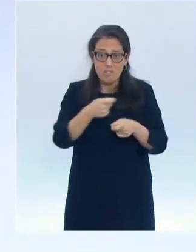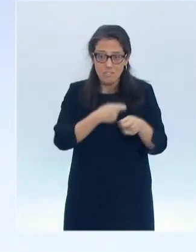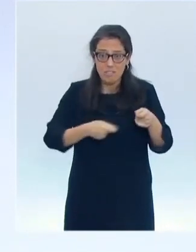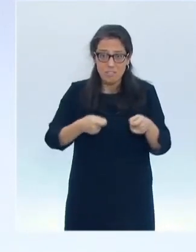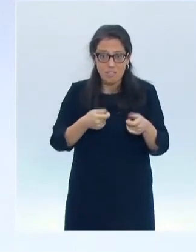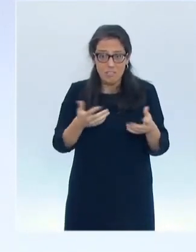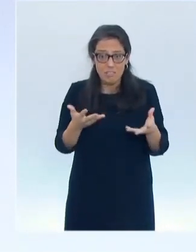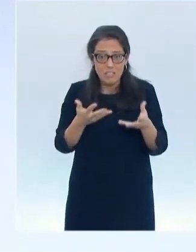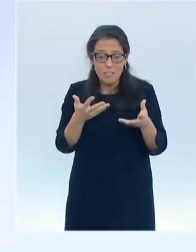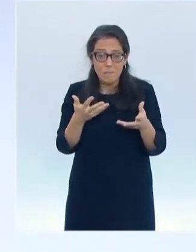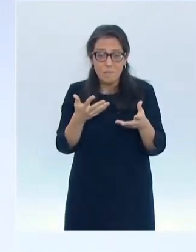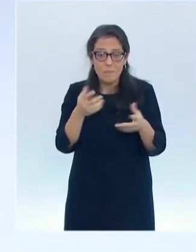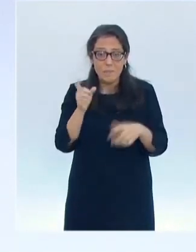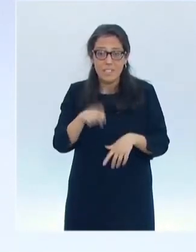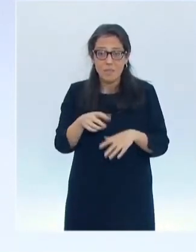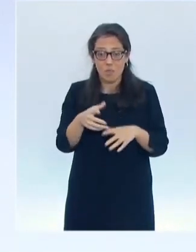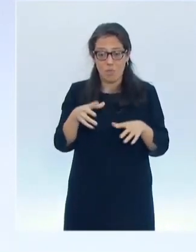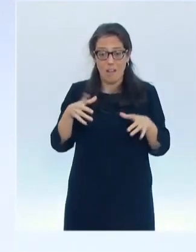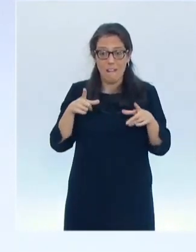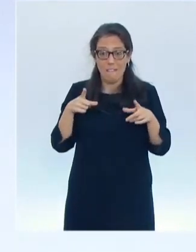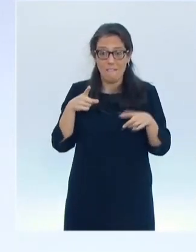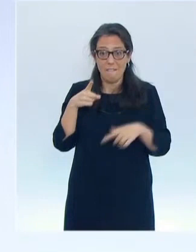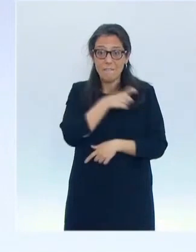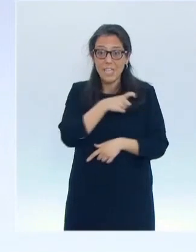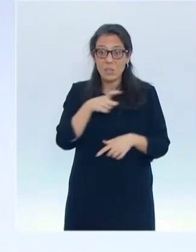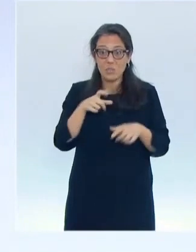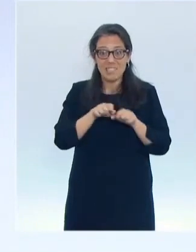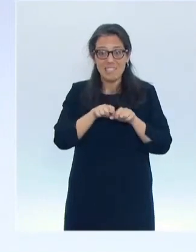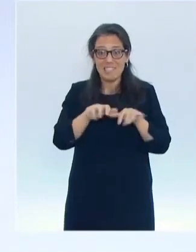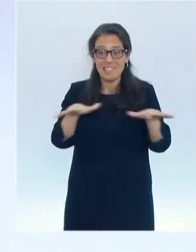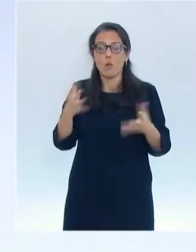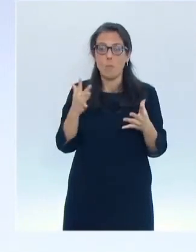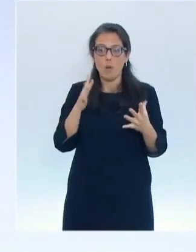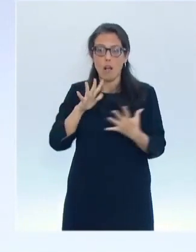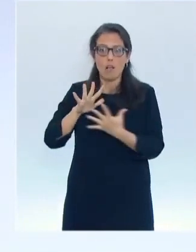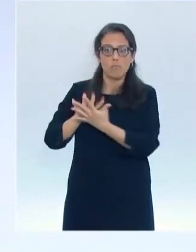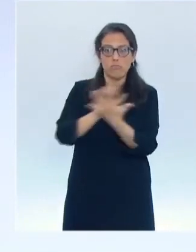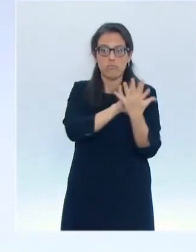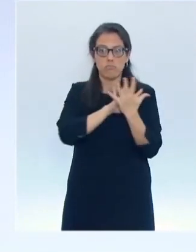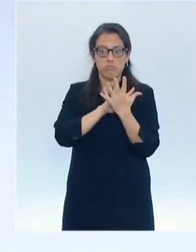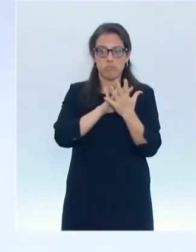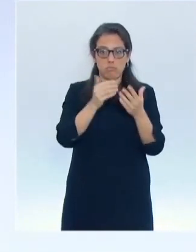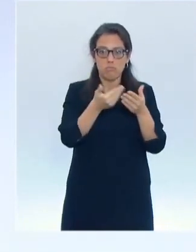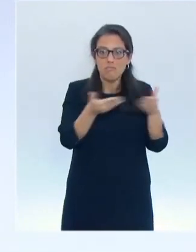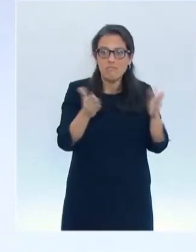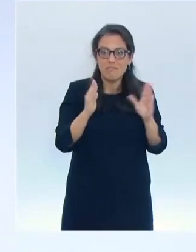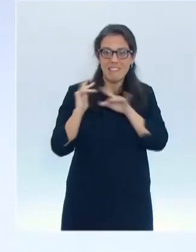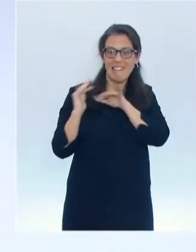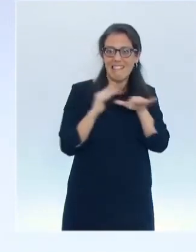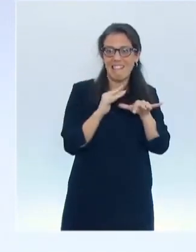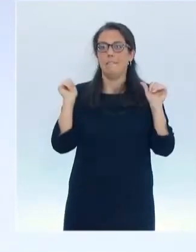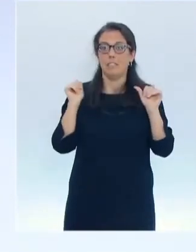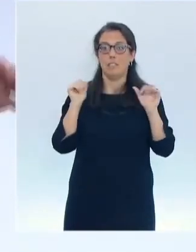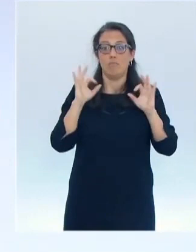non-recevoir malheureusement sous forme d'un gros fuck 1 je le dis en toute transparence